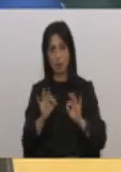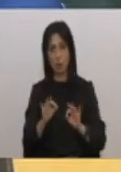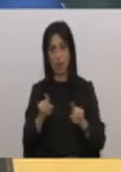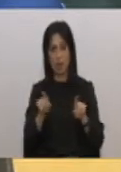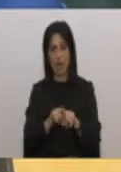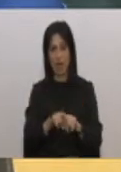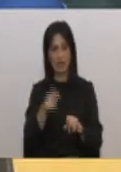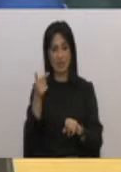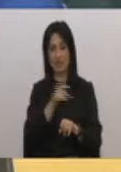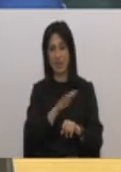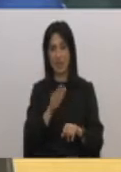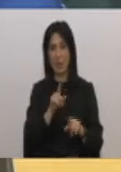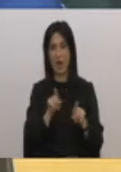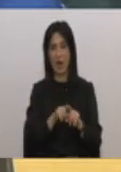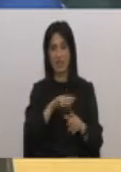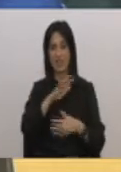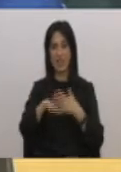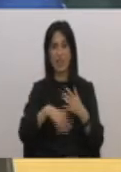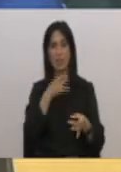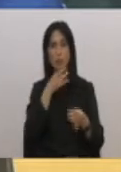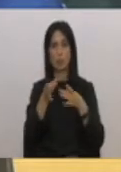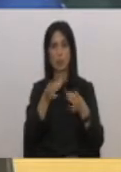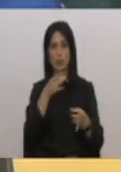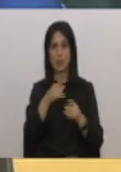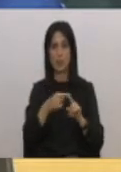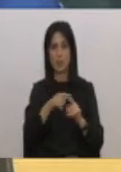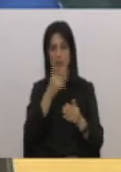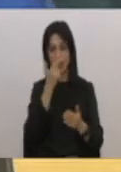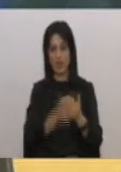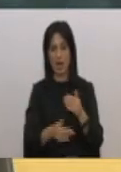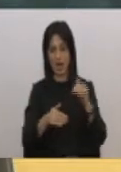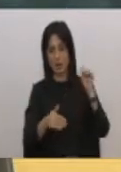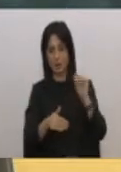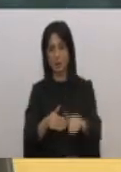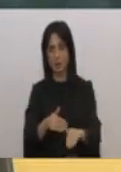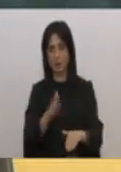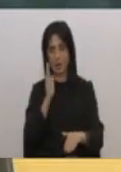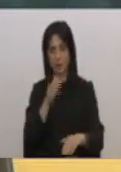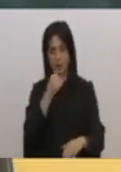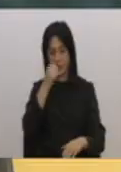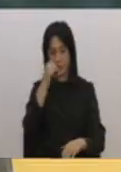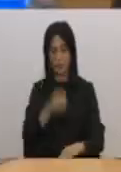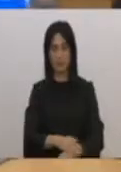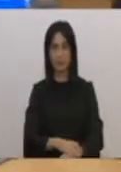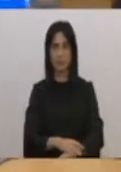ესეთი უტიფრობით, აი ესეთი დესტრუქციით დაიპყრობთ წაგების ფსკერს. დიახ, ეს ასე იქნება. მადლობთ.